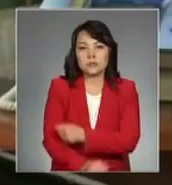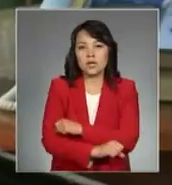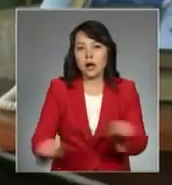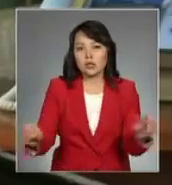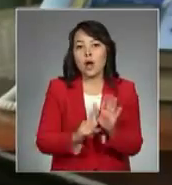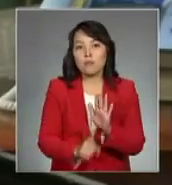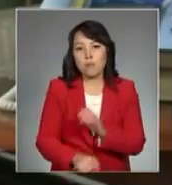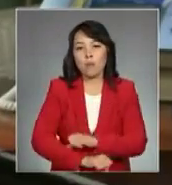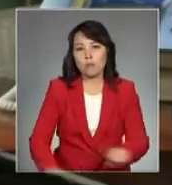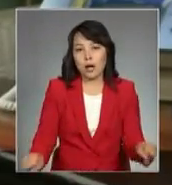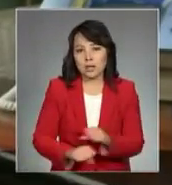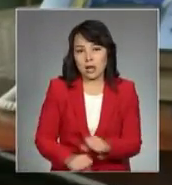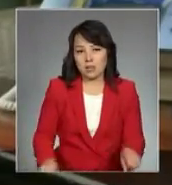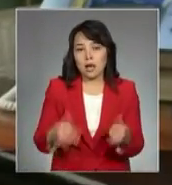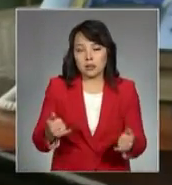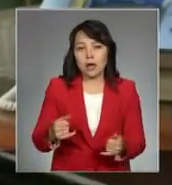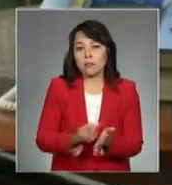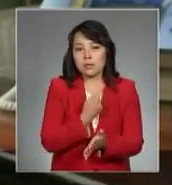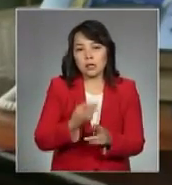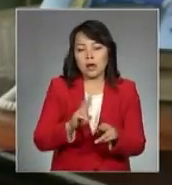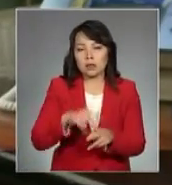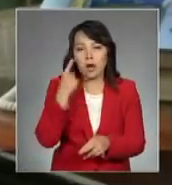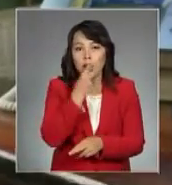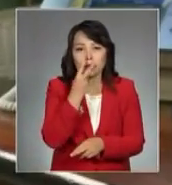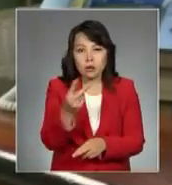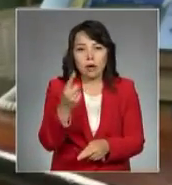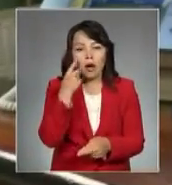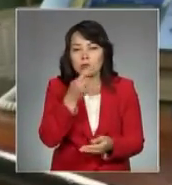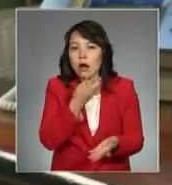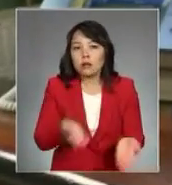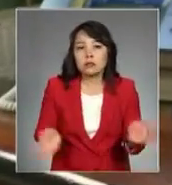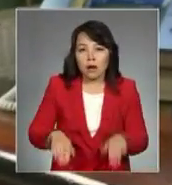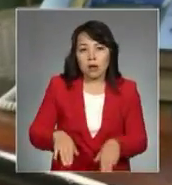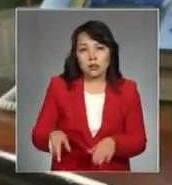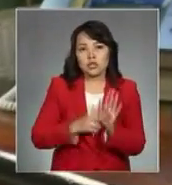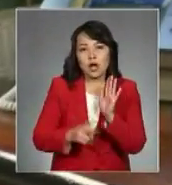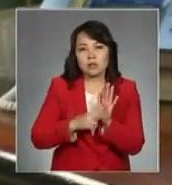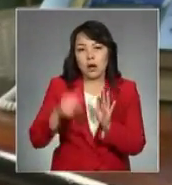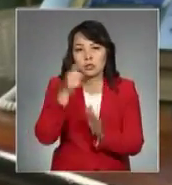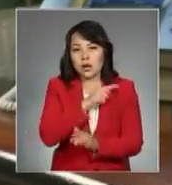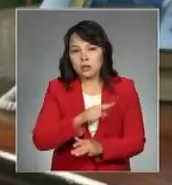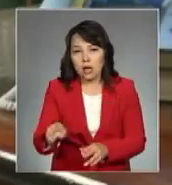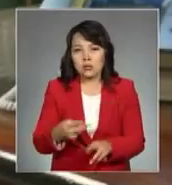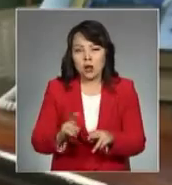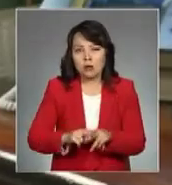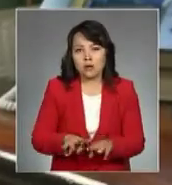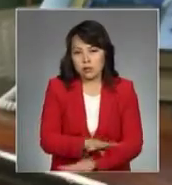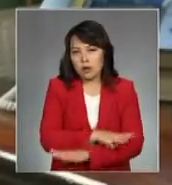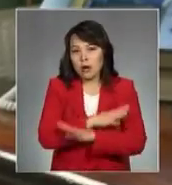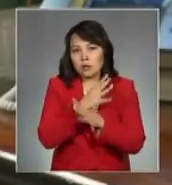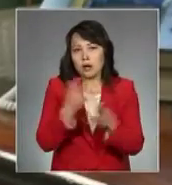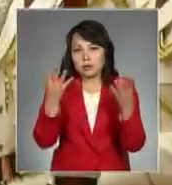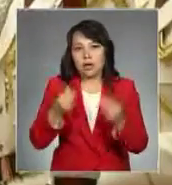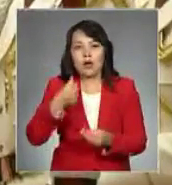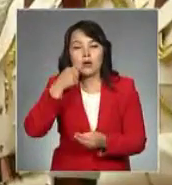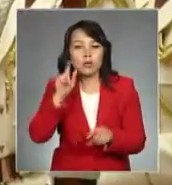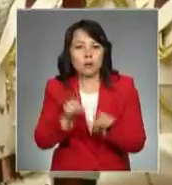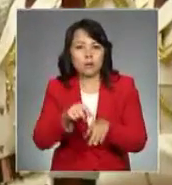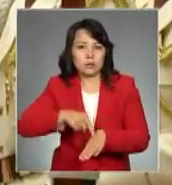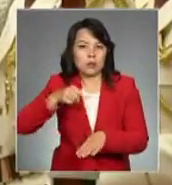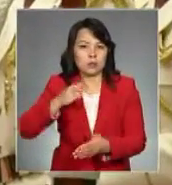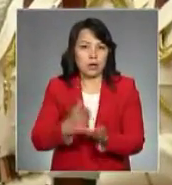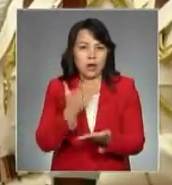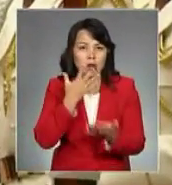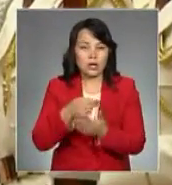Атомдық бомбалаудан кейін достарымды алғаш көргенім әлі есімде. 70 жыл бұрынғы жан түршігерлік оқиға мен үшін күні кеше болғандай.